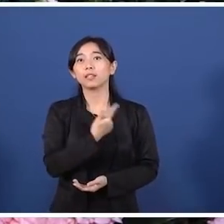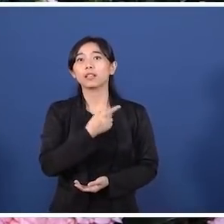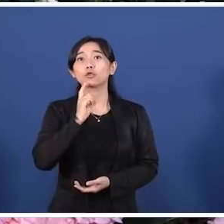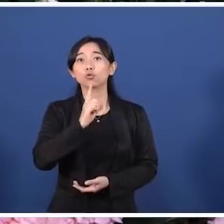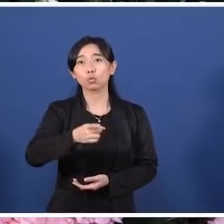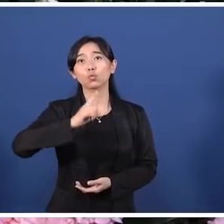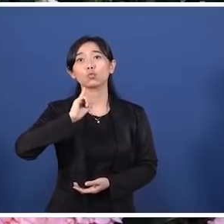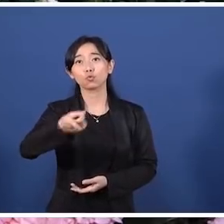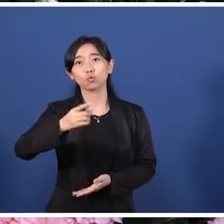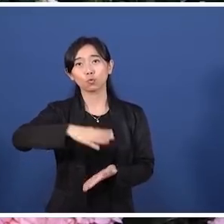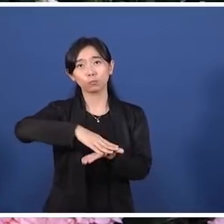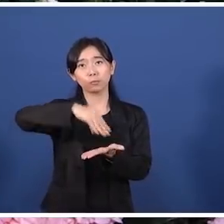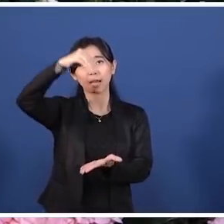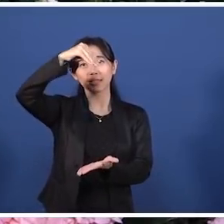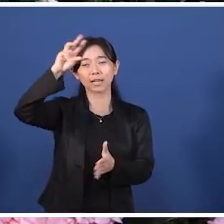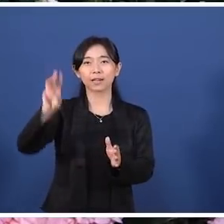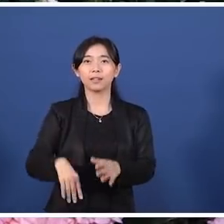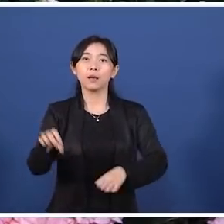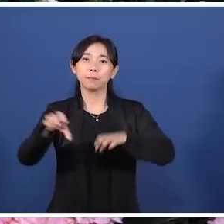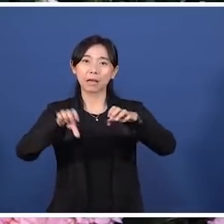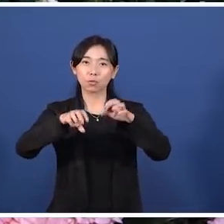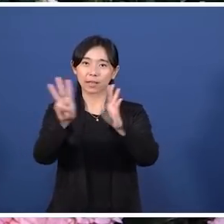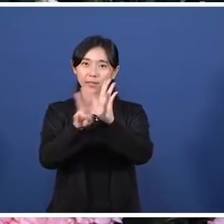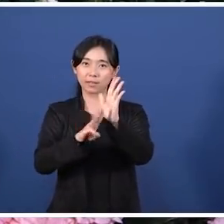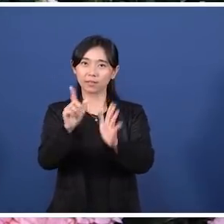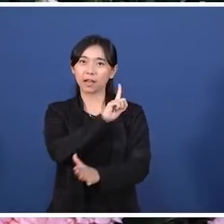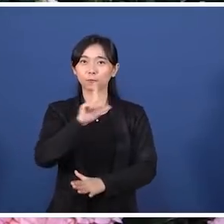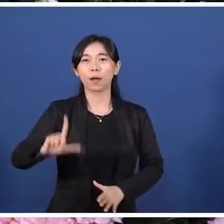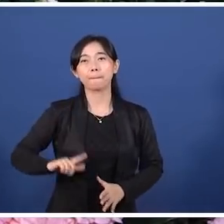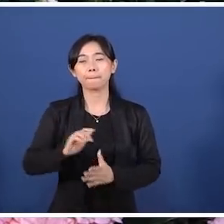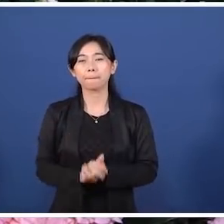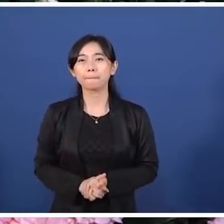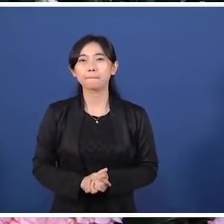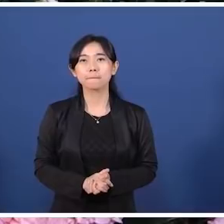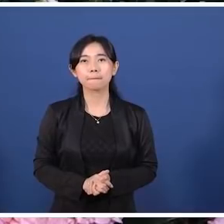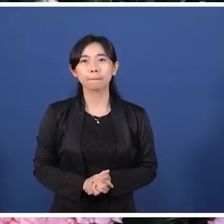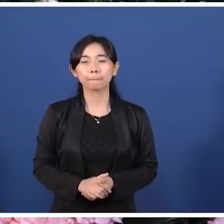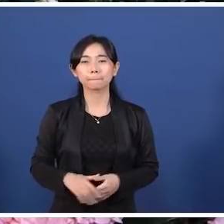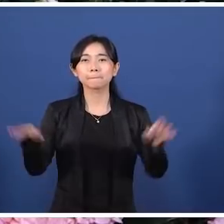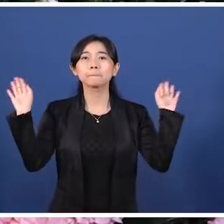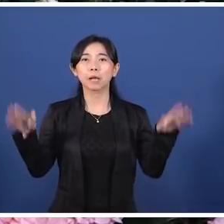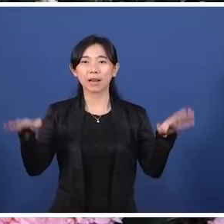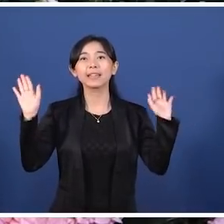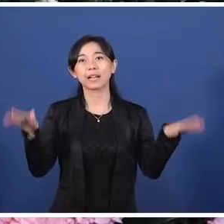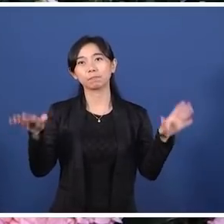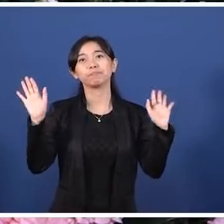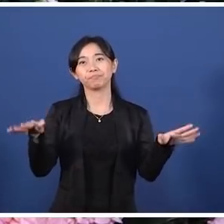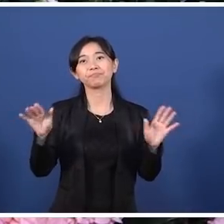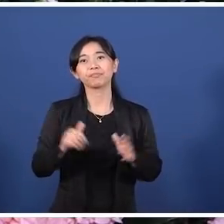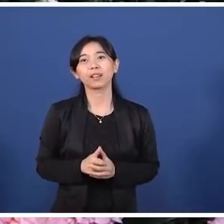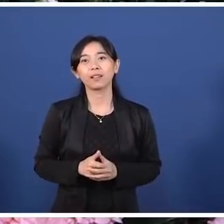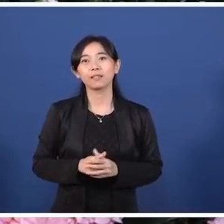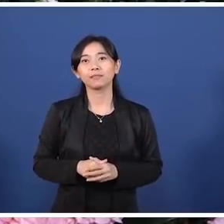betul-betul mengupayakan kehendak Tuhan itu. Para malaikat diajak untuk